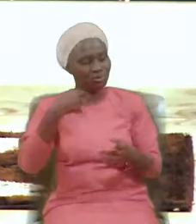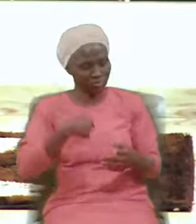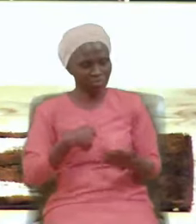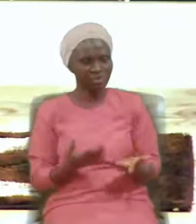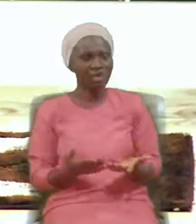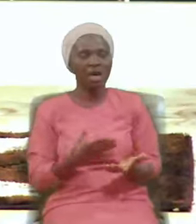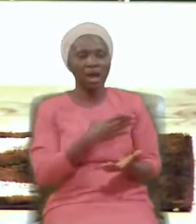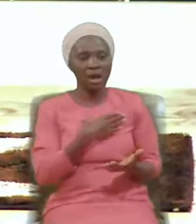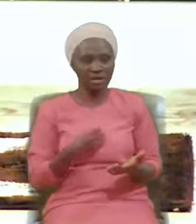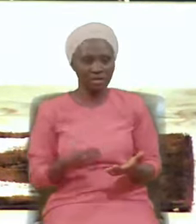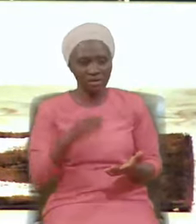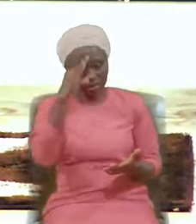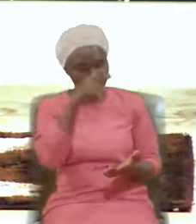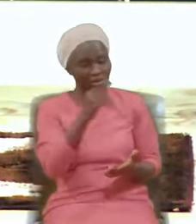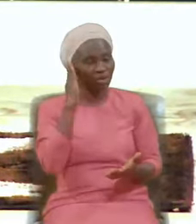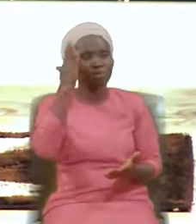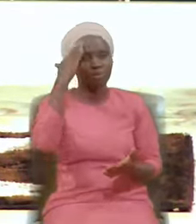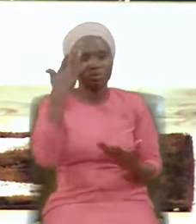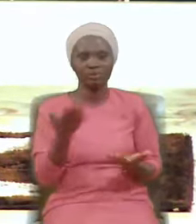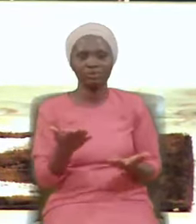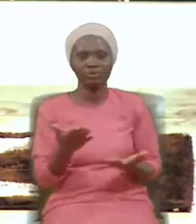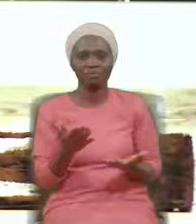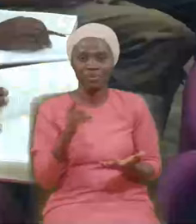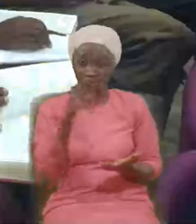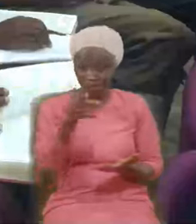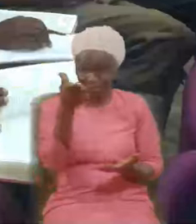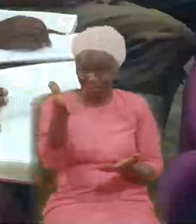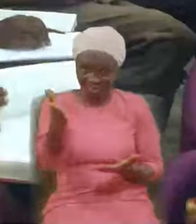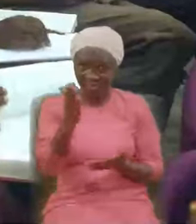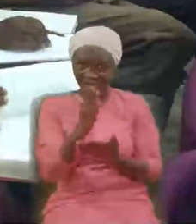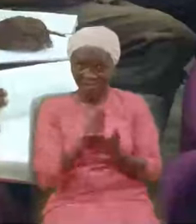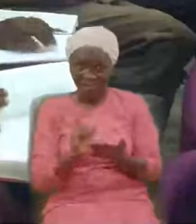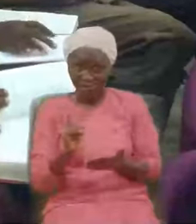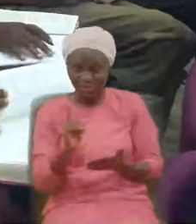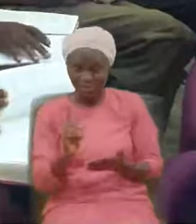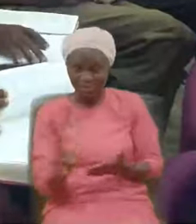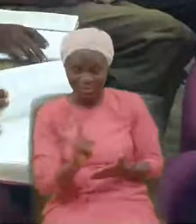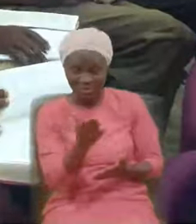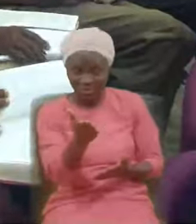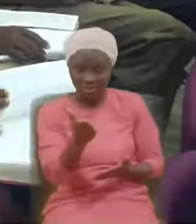et il saura, quelqu'un ce soir va savoir. »